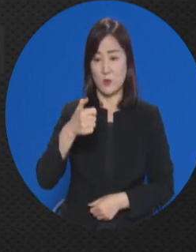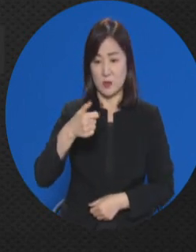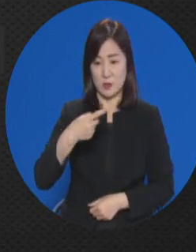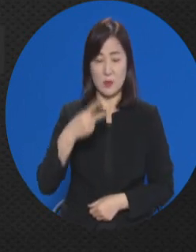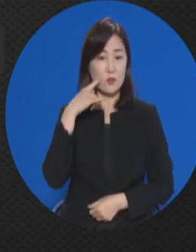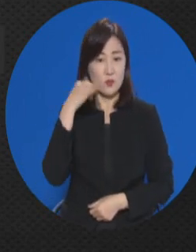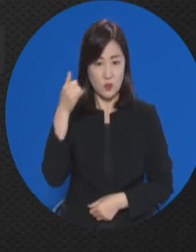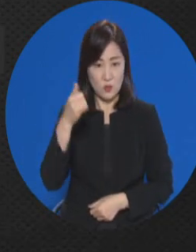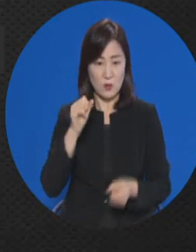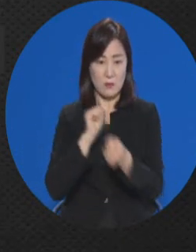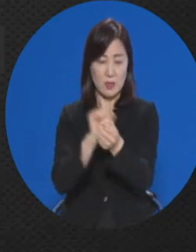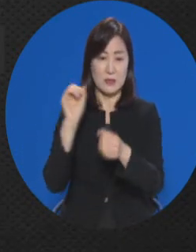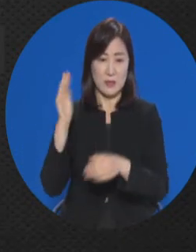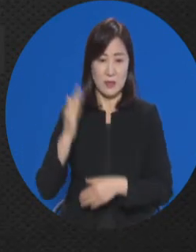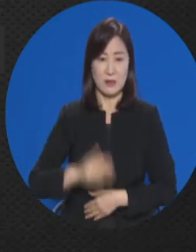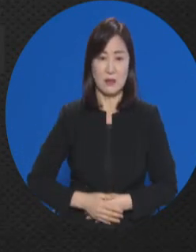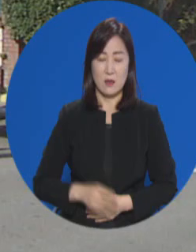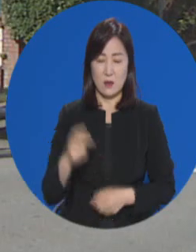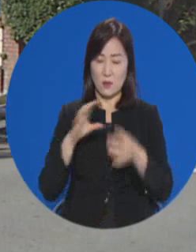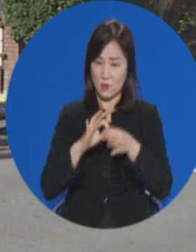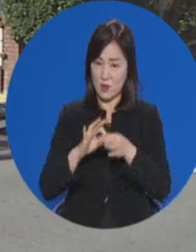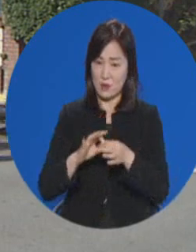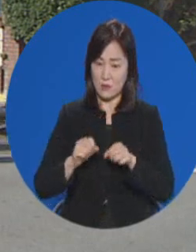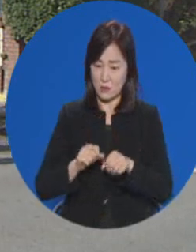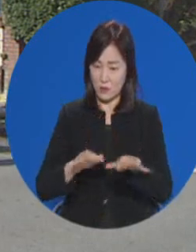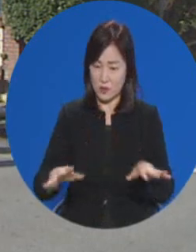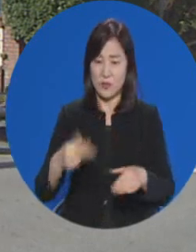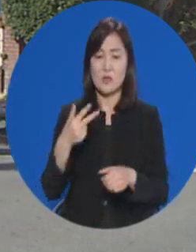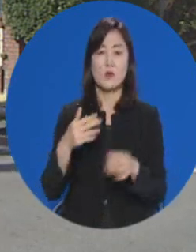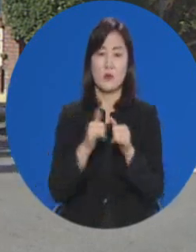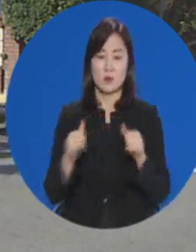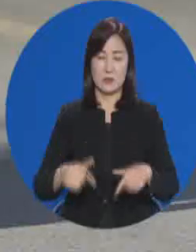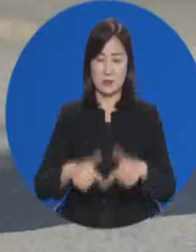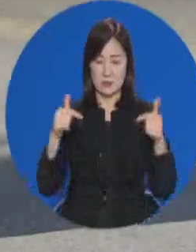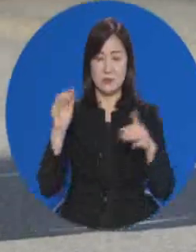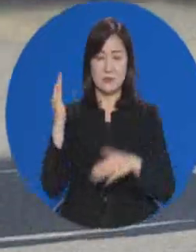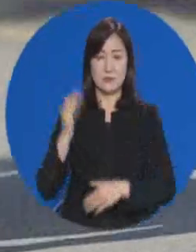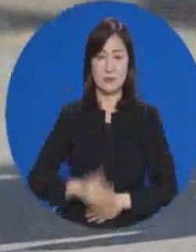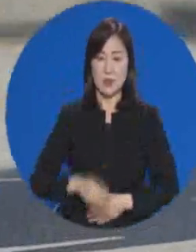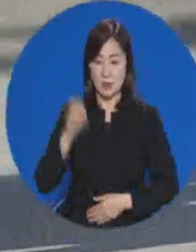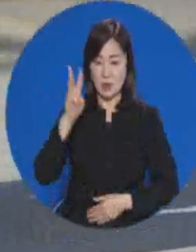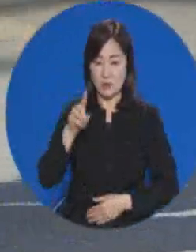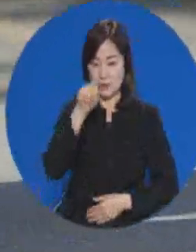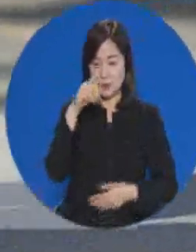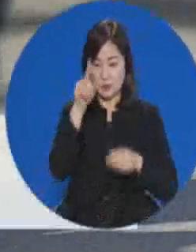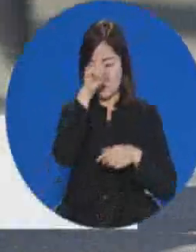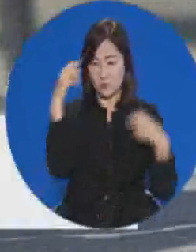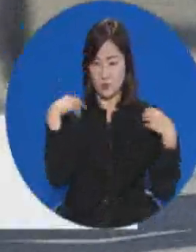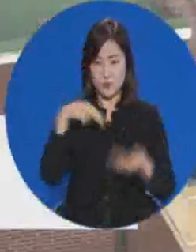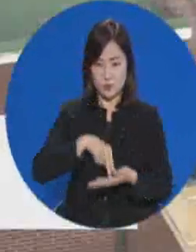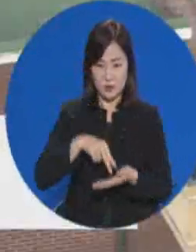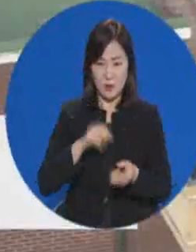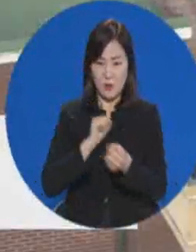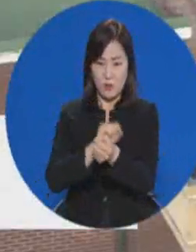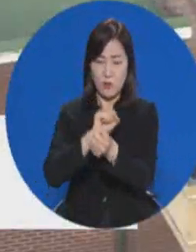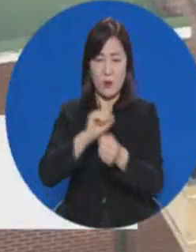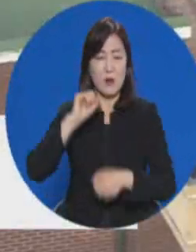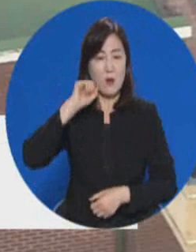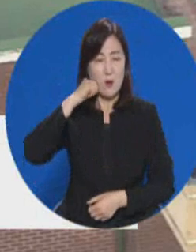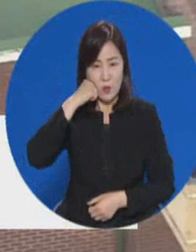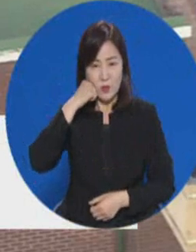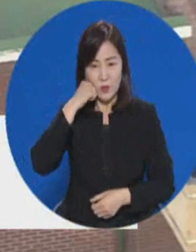2명도 확진 판정을 받아 관련 확진자는 7명으로 늘었습니다. 광주시 방역당국은 감염 경로를 알 수 없는